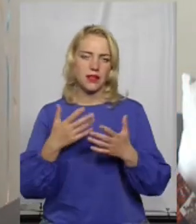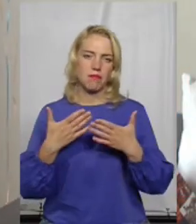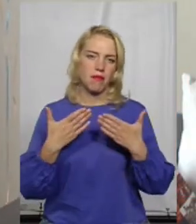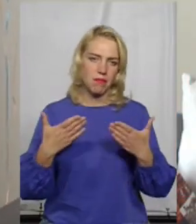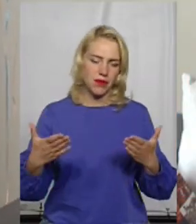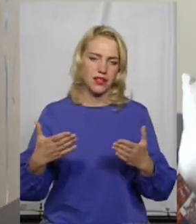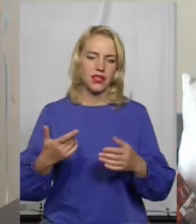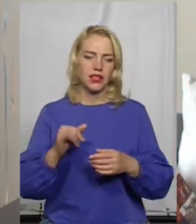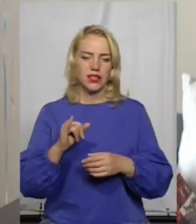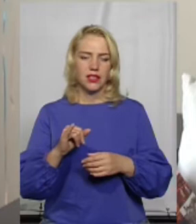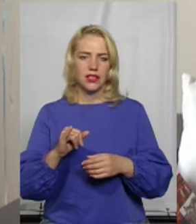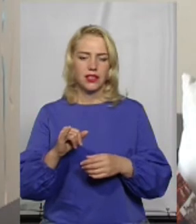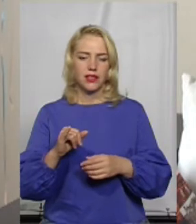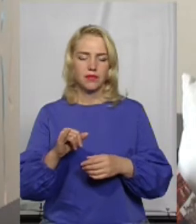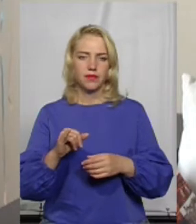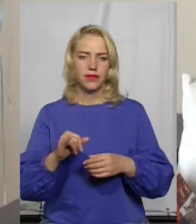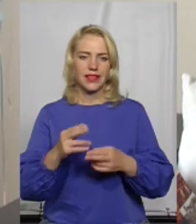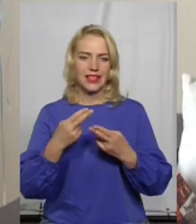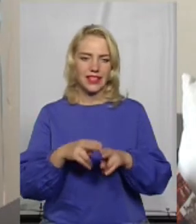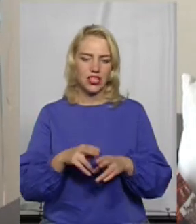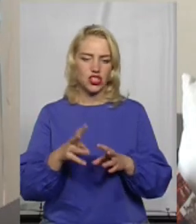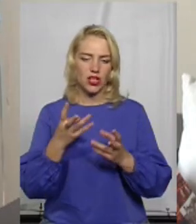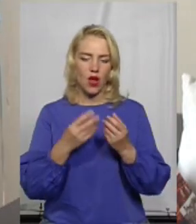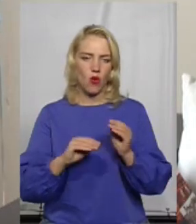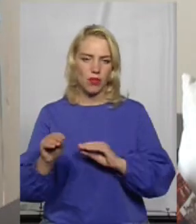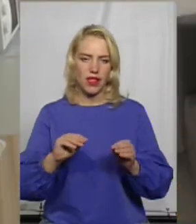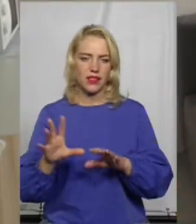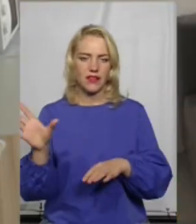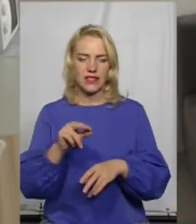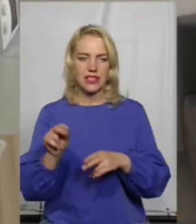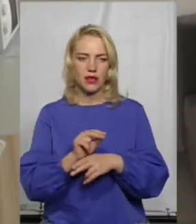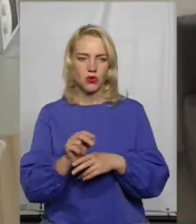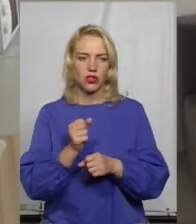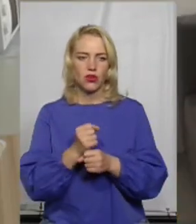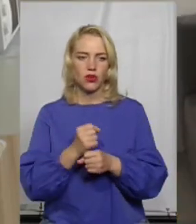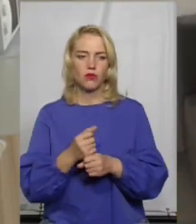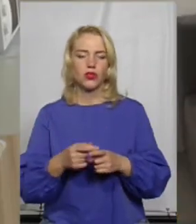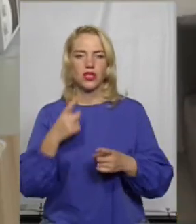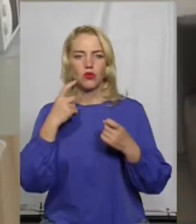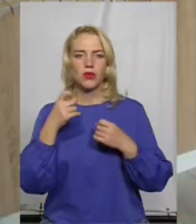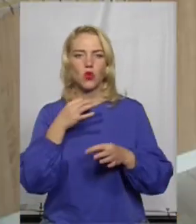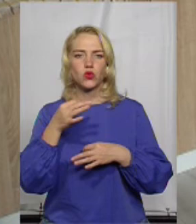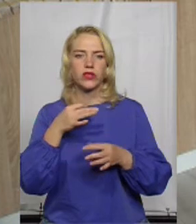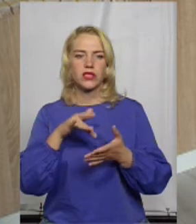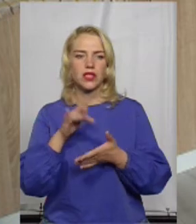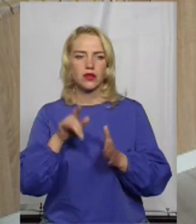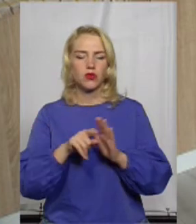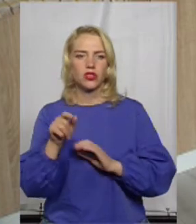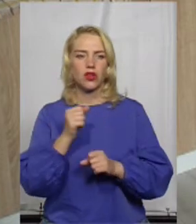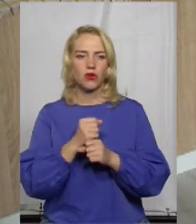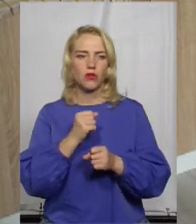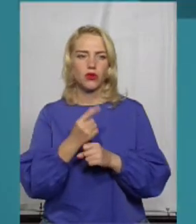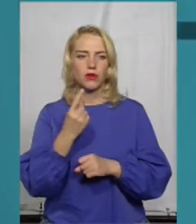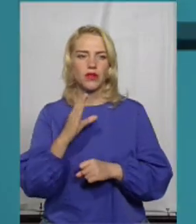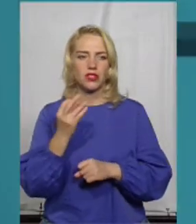це і технічне обладнання, всі ремонтні роботи. Інформаційно-консультативний центр розпочне роботу з 1 вересня